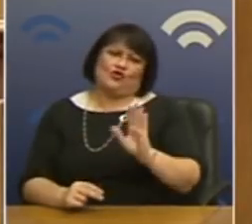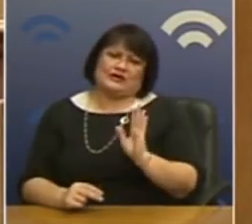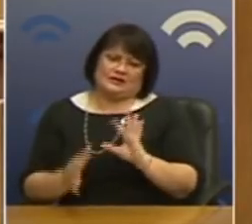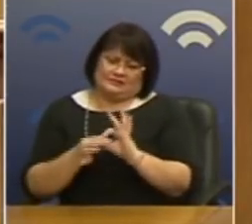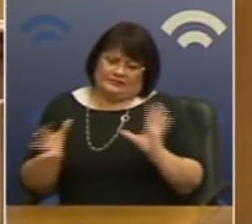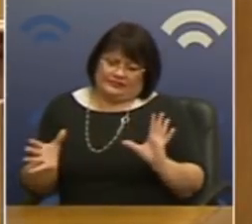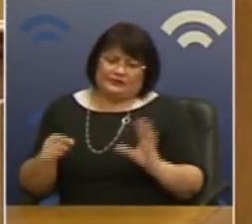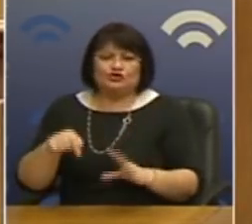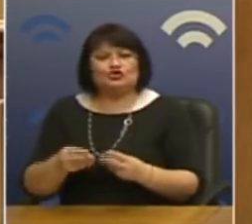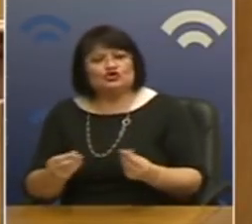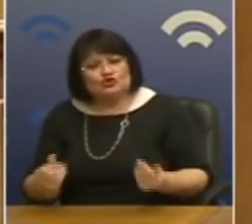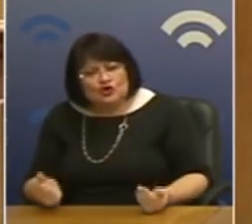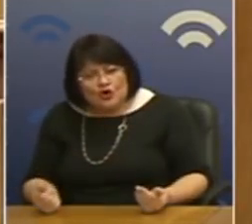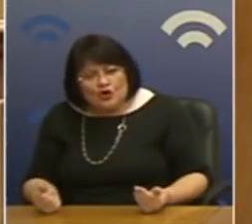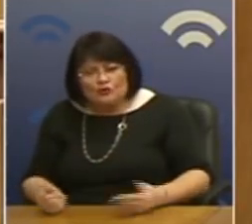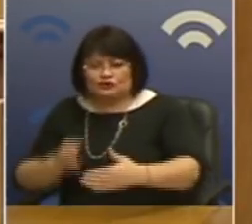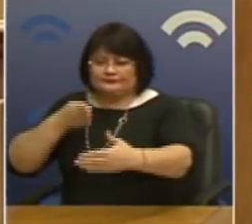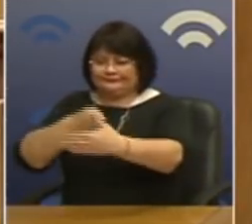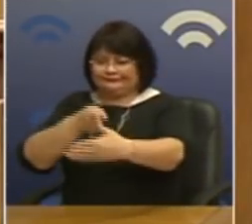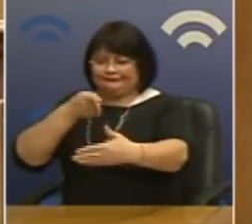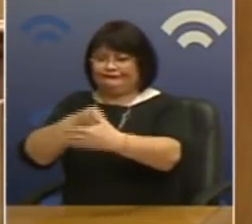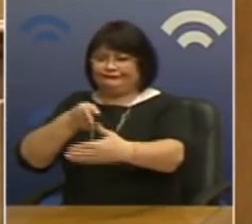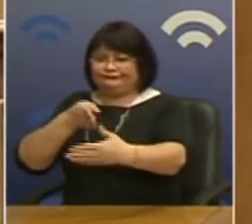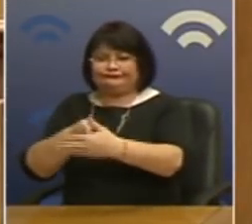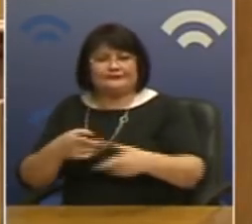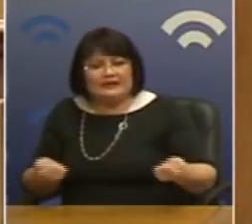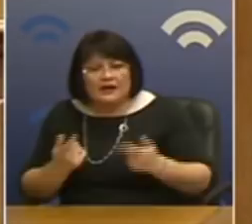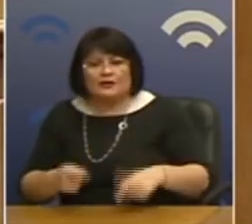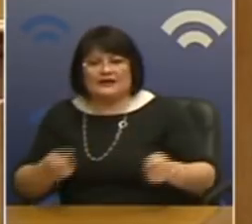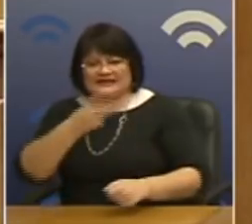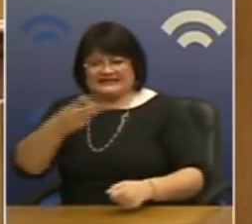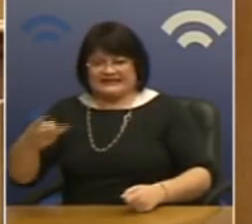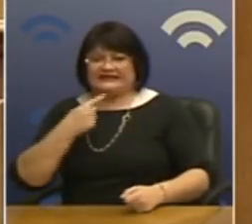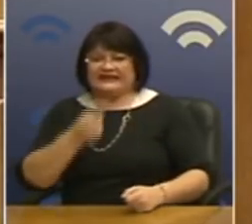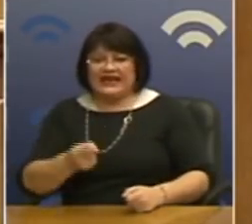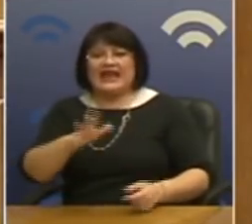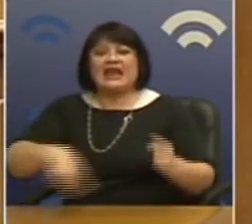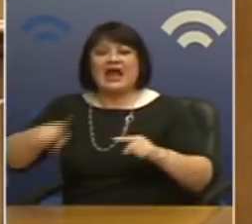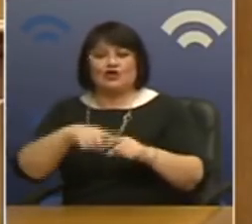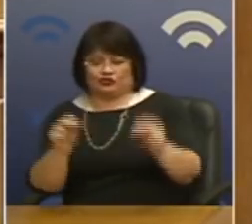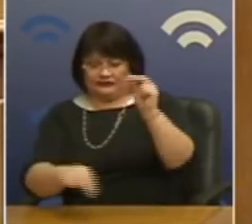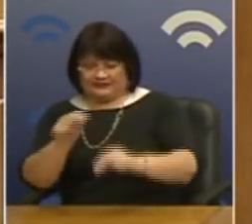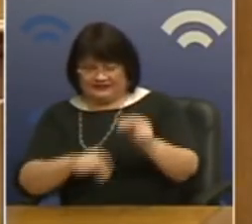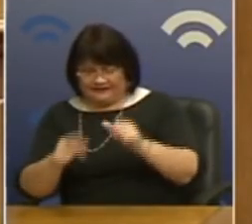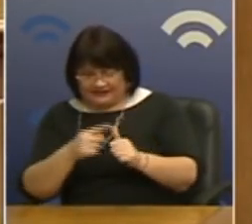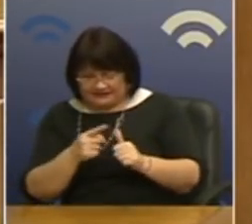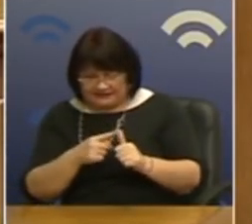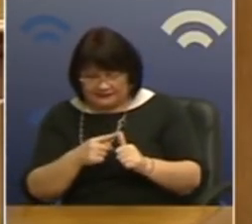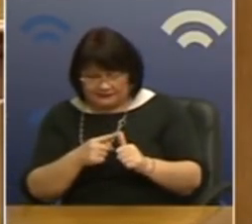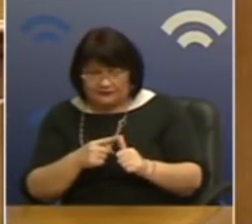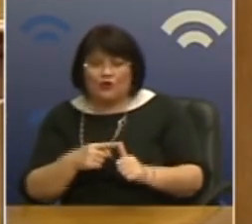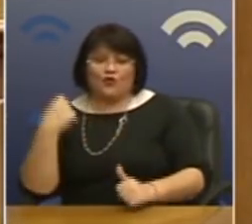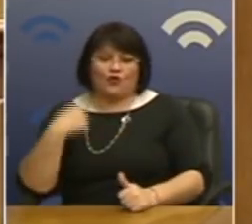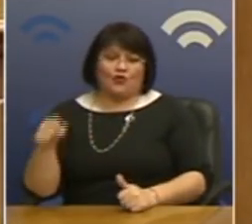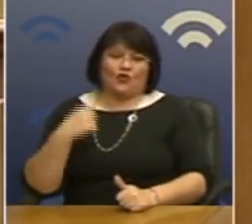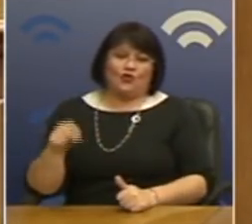κάπως έτσι αρχίζουν τα διέξοδα όλων σας. Ο ΣΥΡΙΖΑ λέει εκλογή από το λαό, μια πρόταση που την απέρριψαν ακόμα